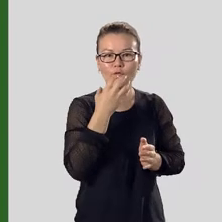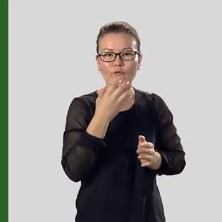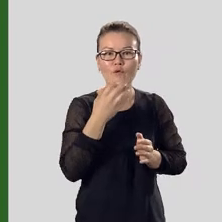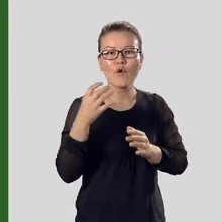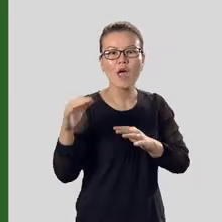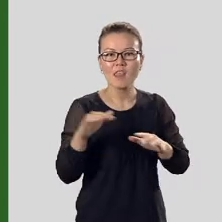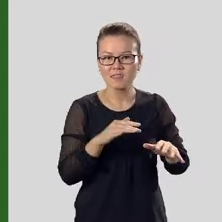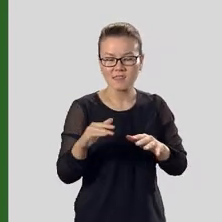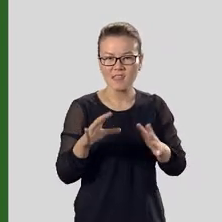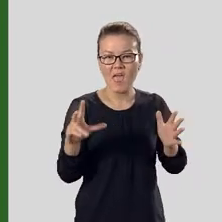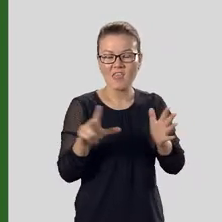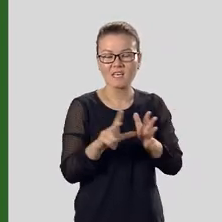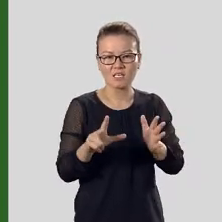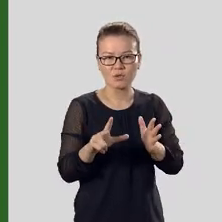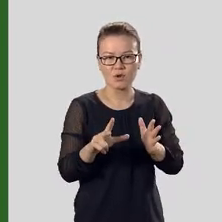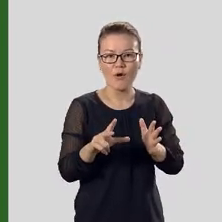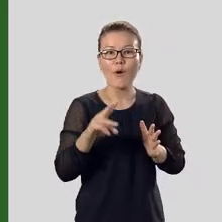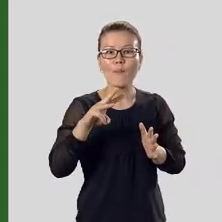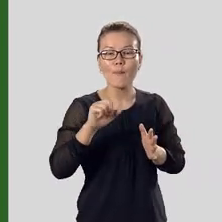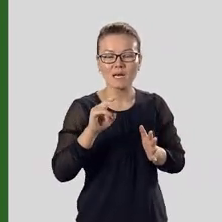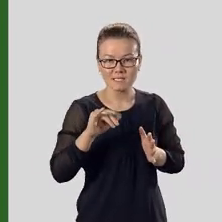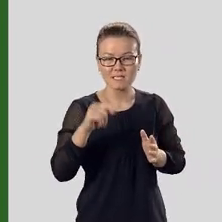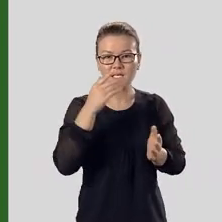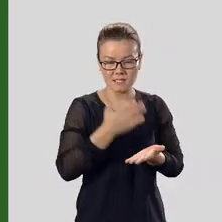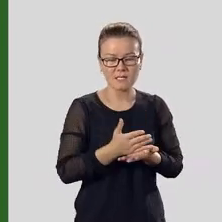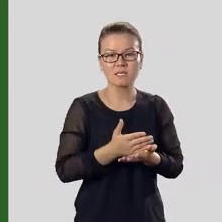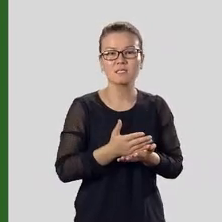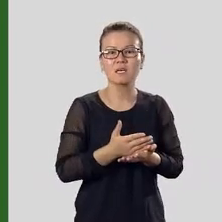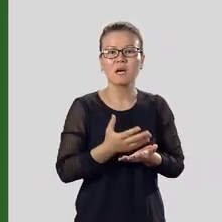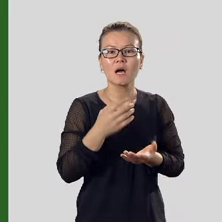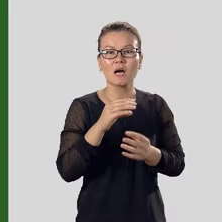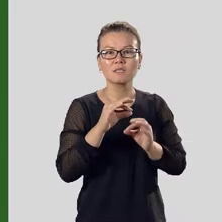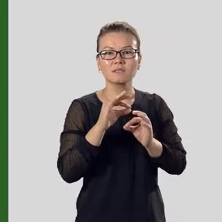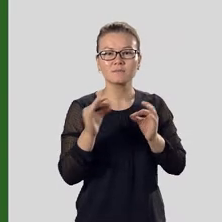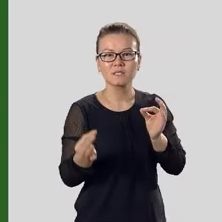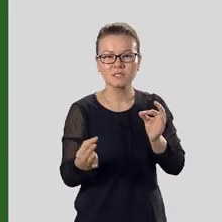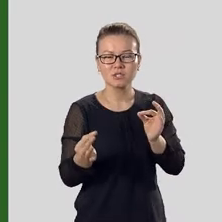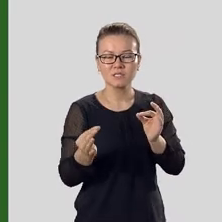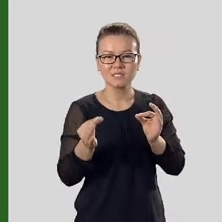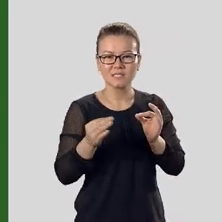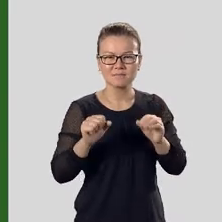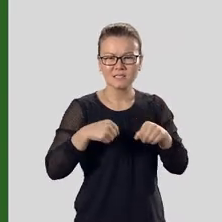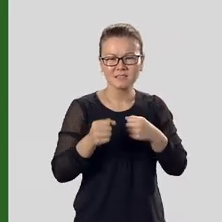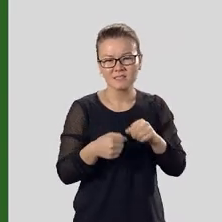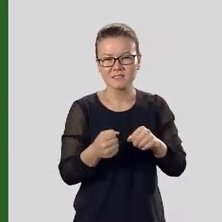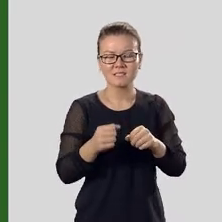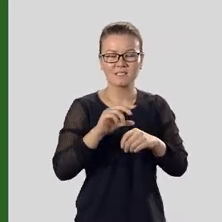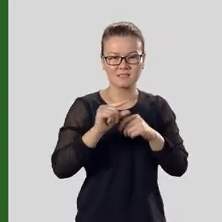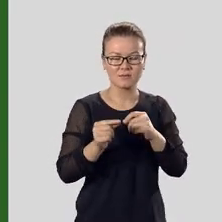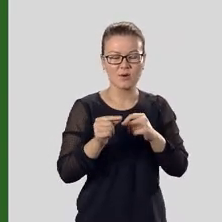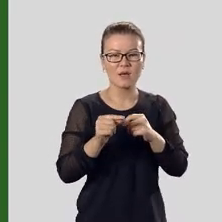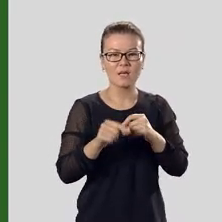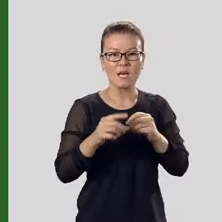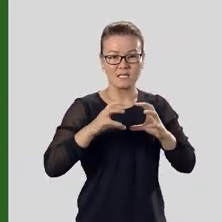В мантии находится особый пластичный слой – астеносфера. Участки литосферы